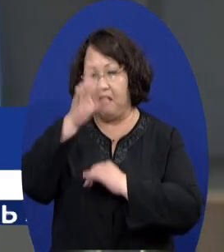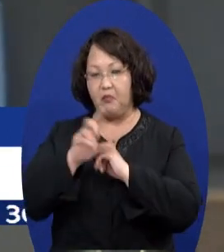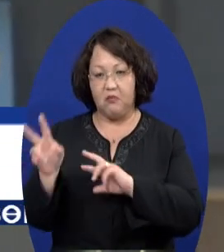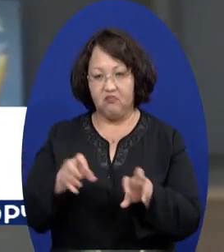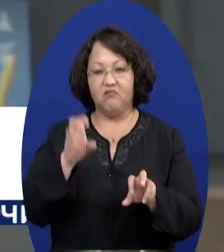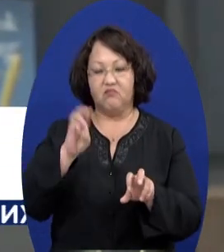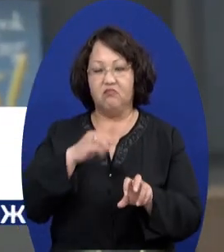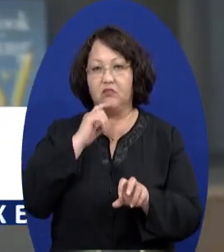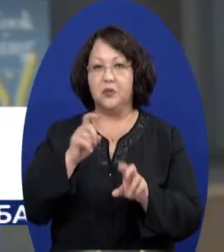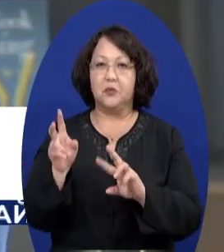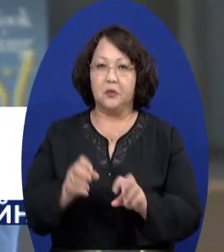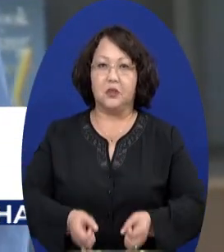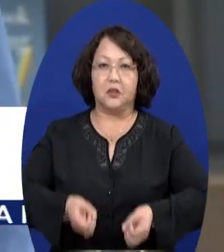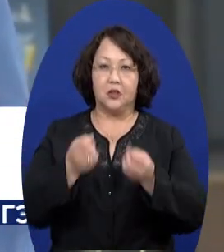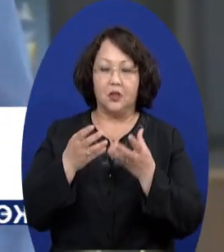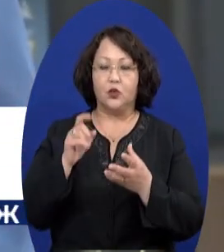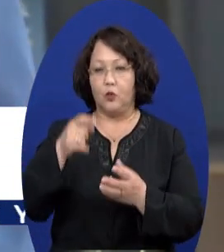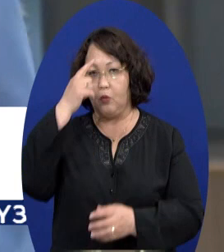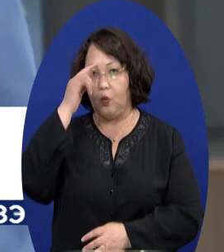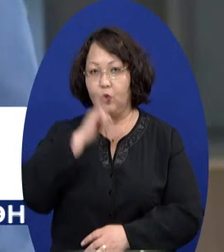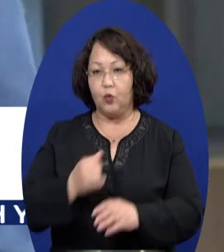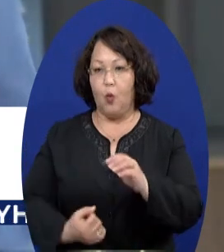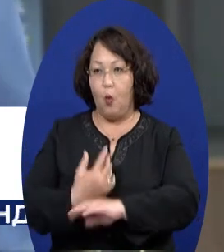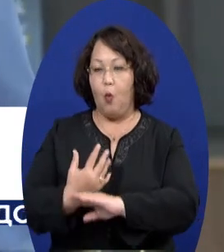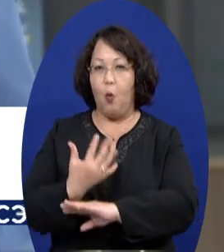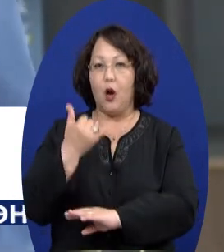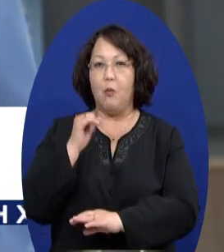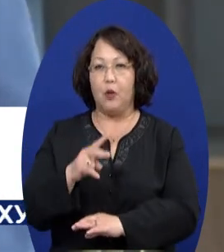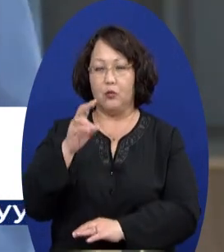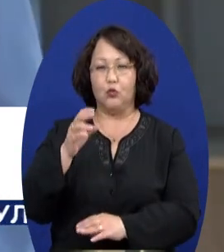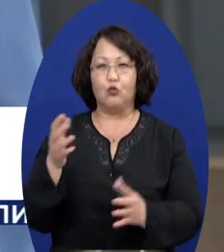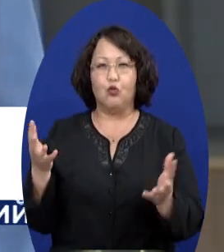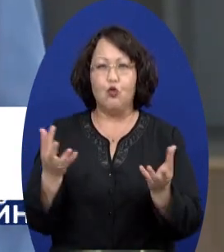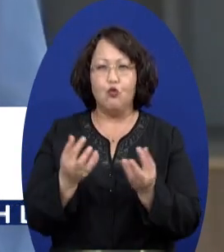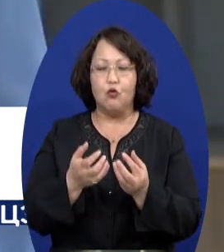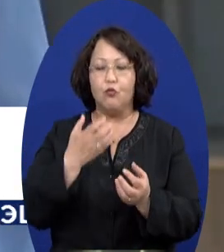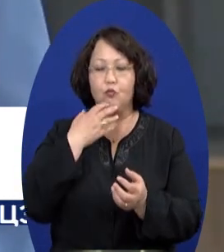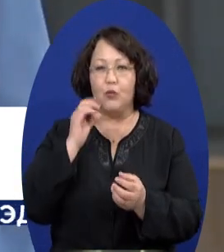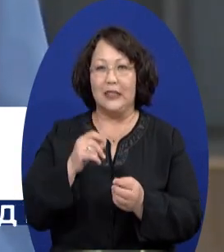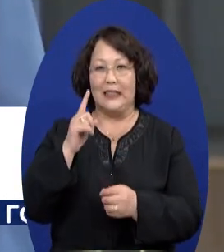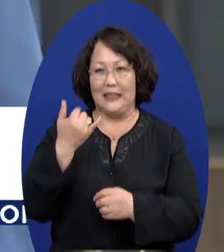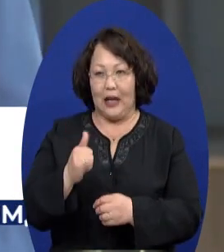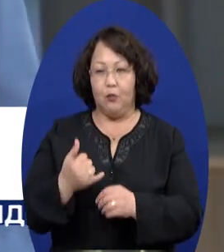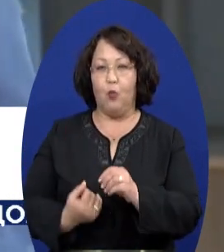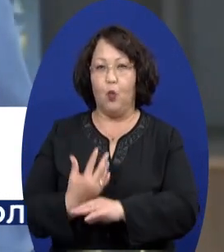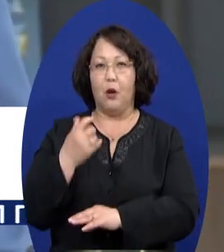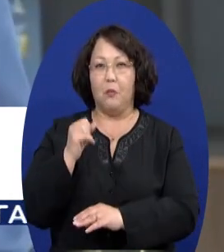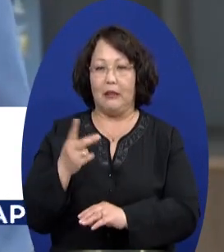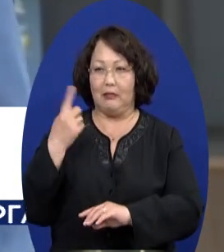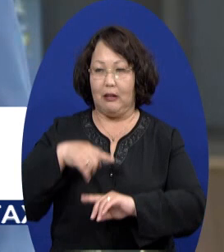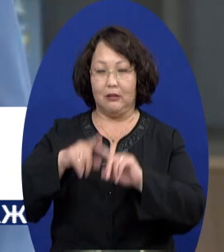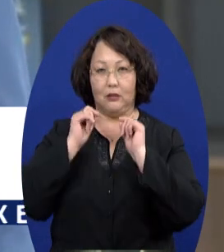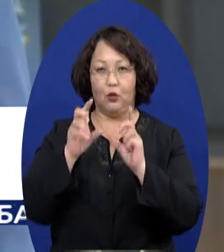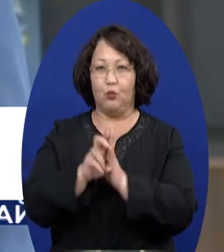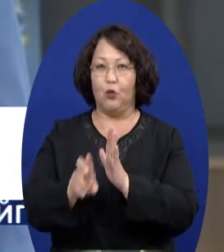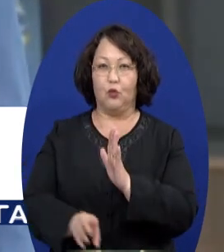үүнээс улбаалаад Монгол оронд ургадаг ургамлын тожил ирэх бүр цөөрж байна. Зарим ургалын хувьд бол дахин сэргэх хэсэг нь тодорхойгүй нөхцөл байдал